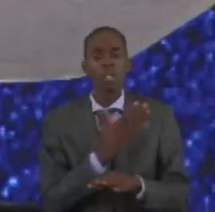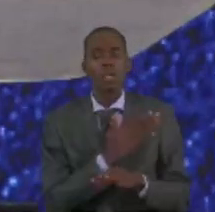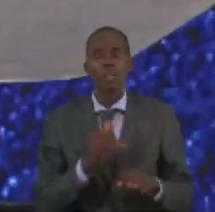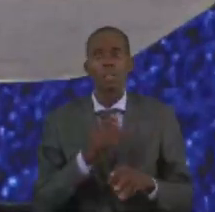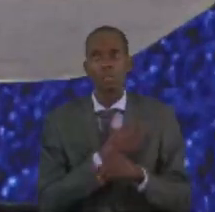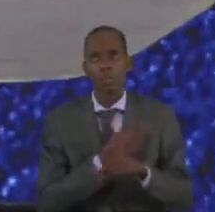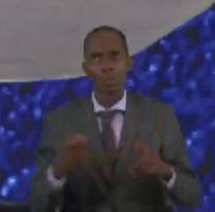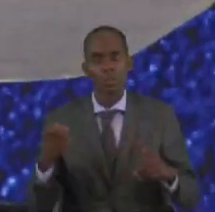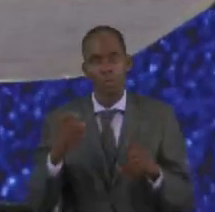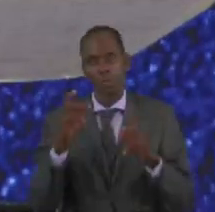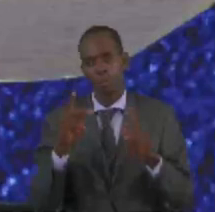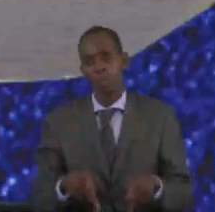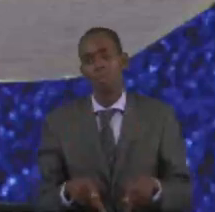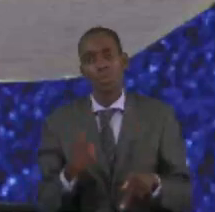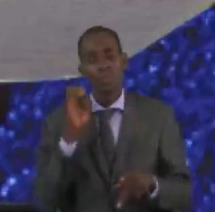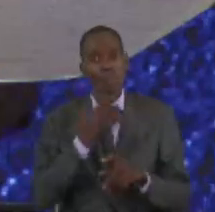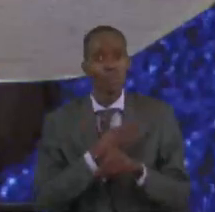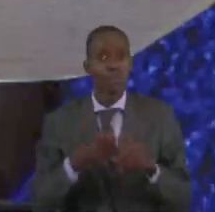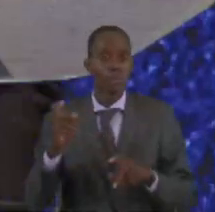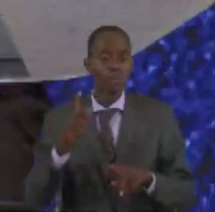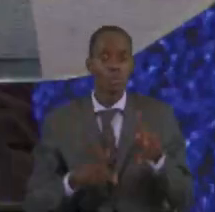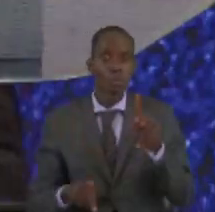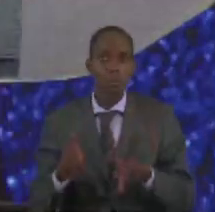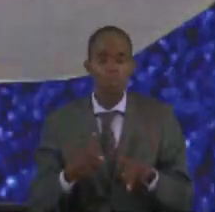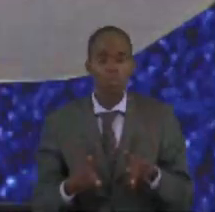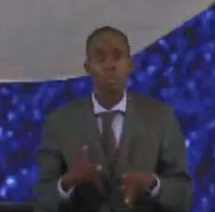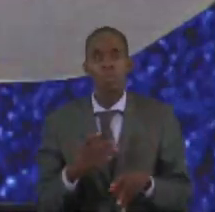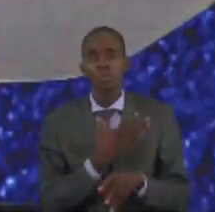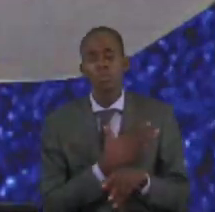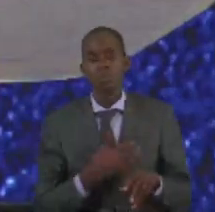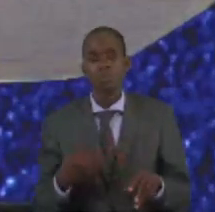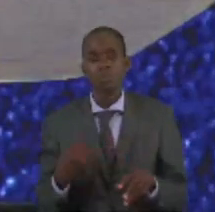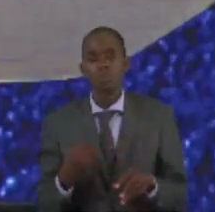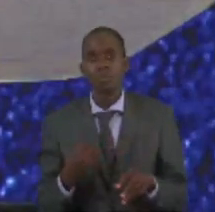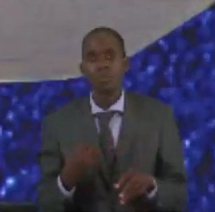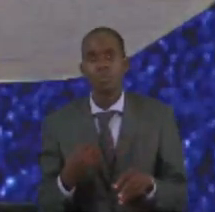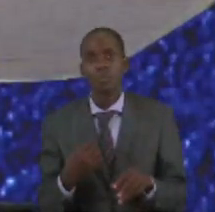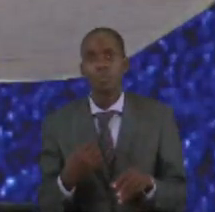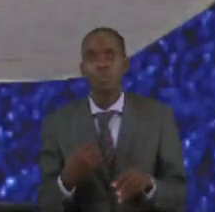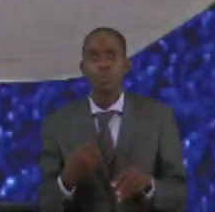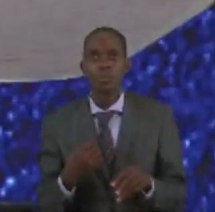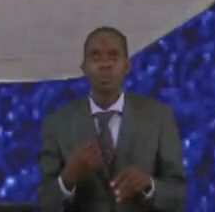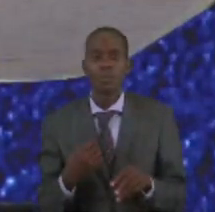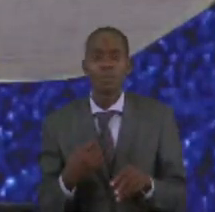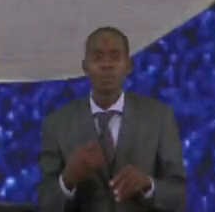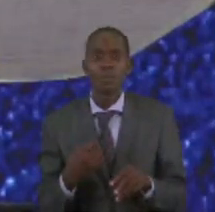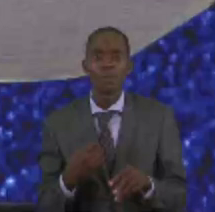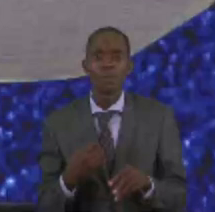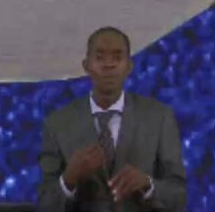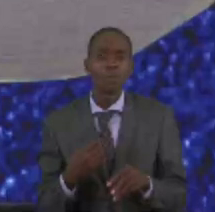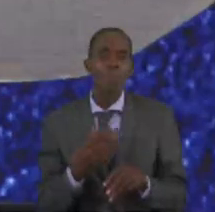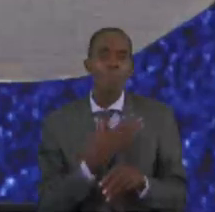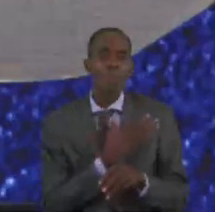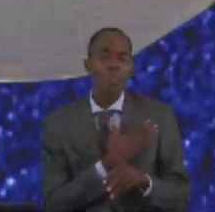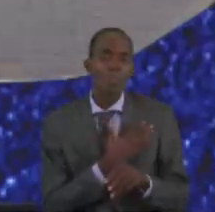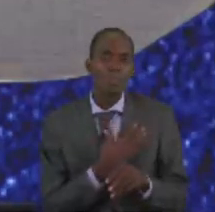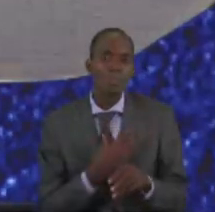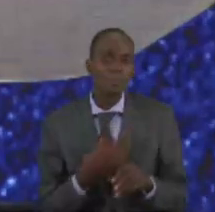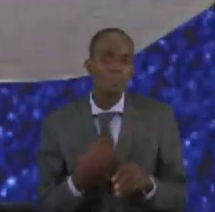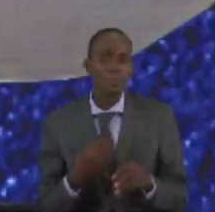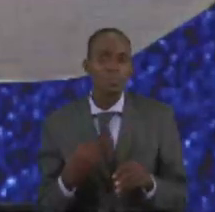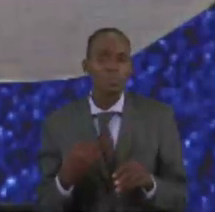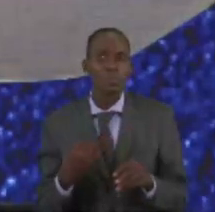moi qui étais auparavant un blasphémateur, un persécuteur, un homme violent. Mais j'ai